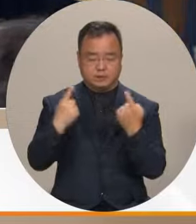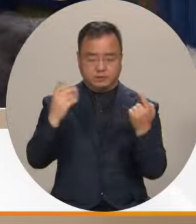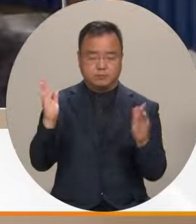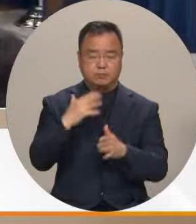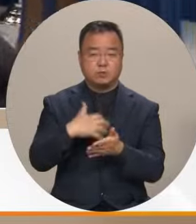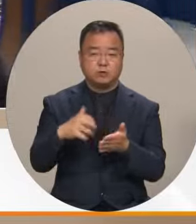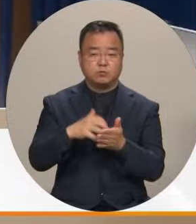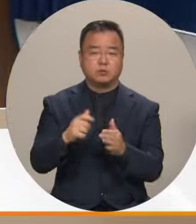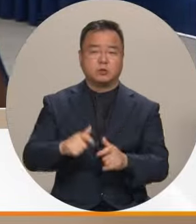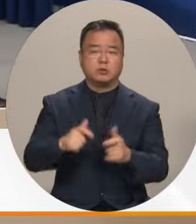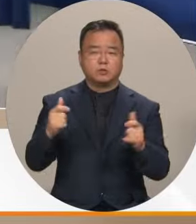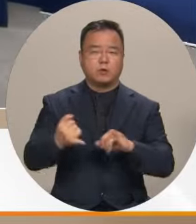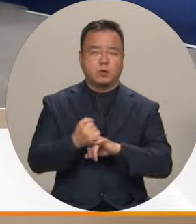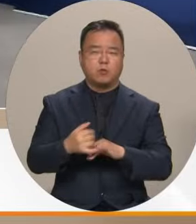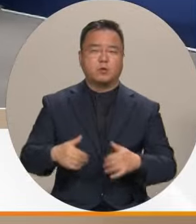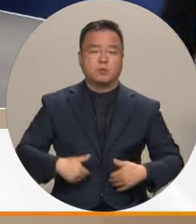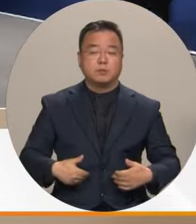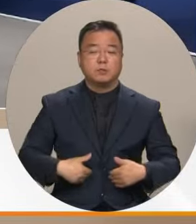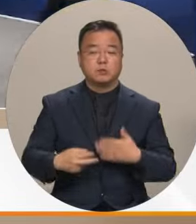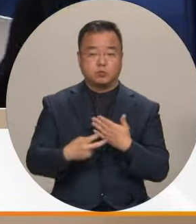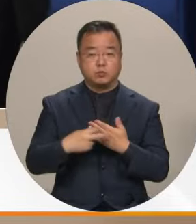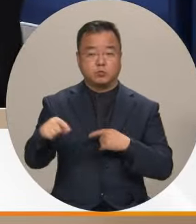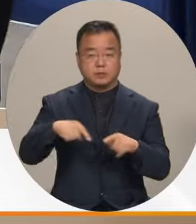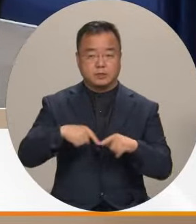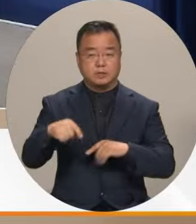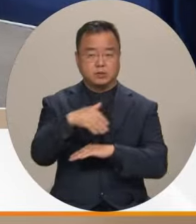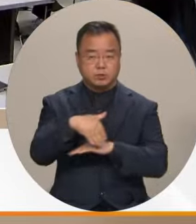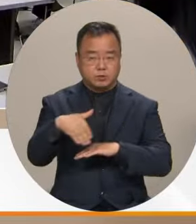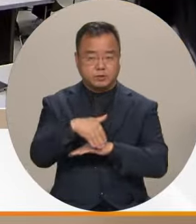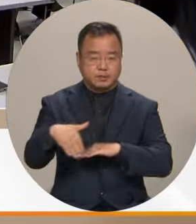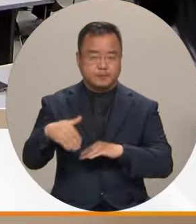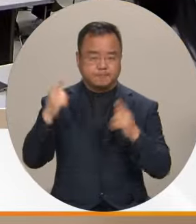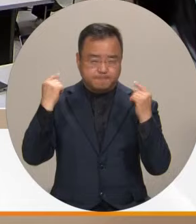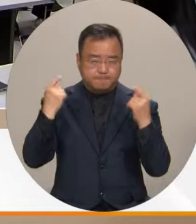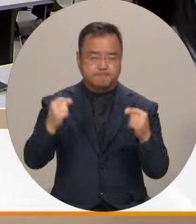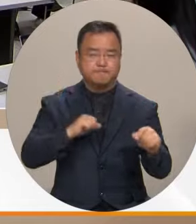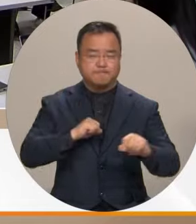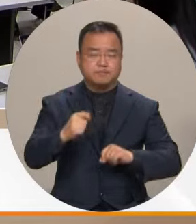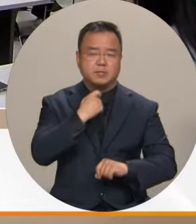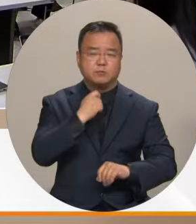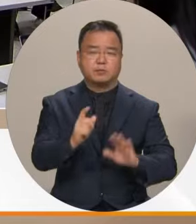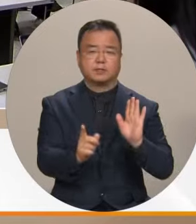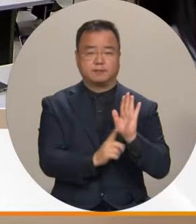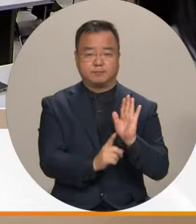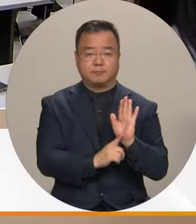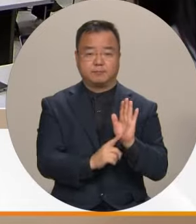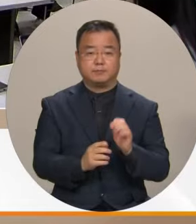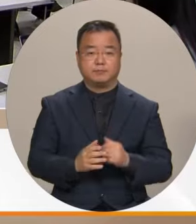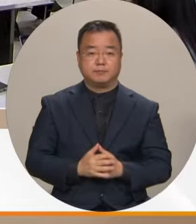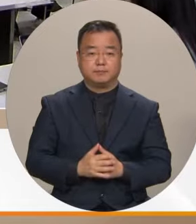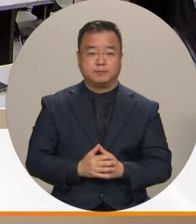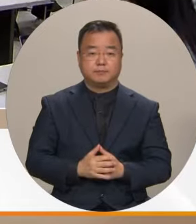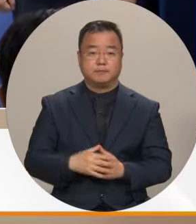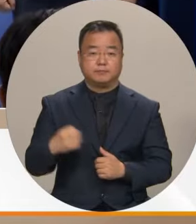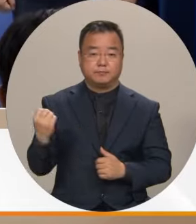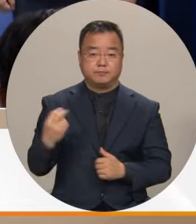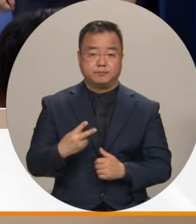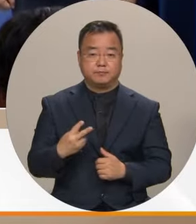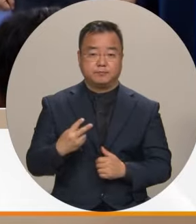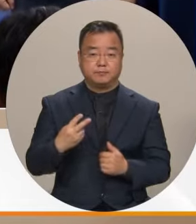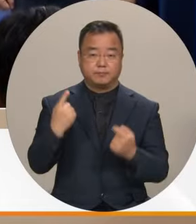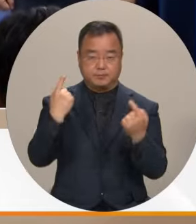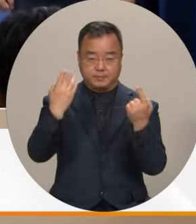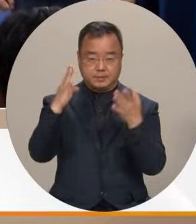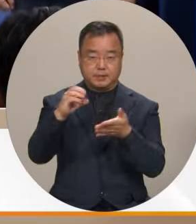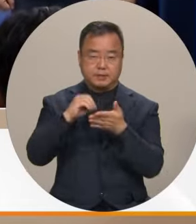의료 패키지 등 주요 의료 정책을 흔들림없이 추진하겠다는 뜻을 다시 한번 밝혔습니다 특히 입시 절차 좀